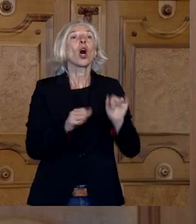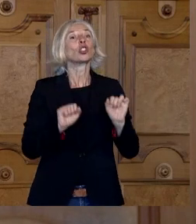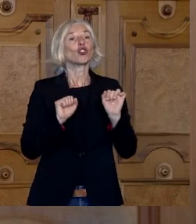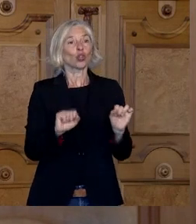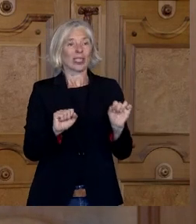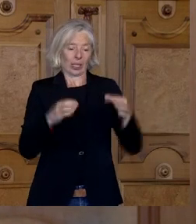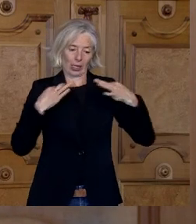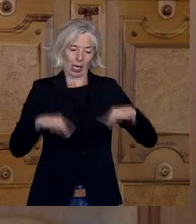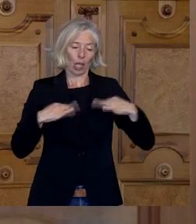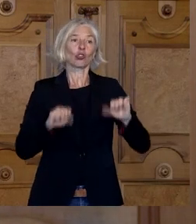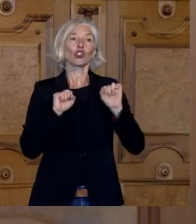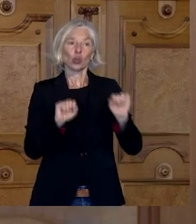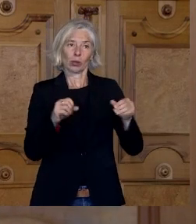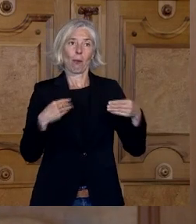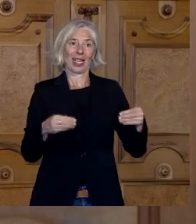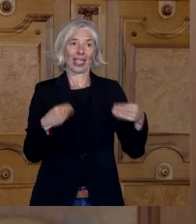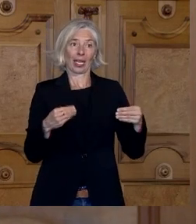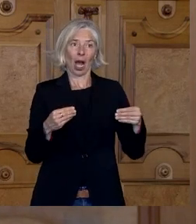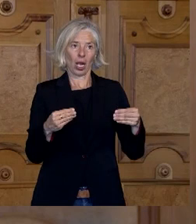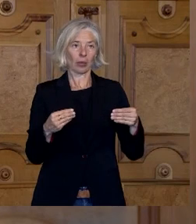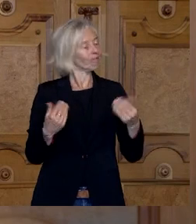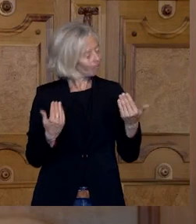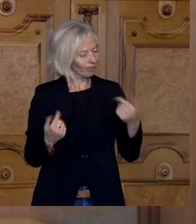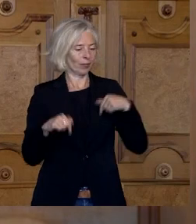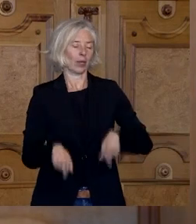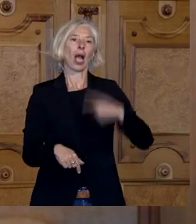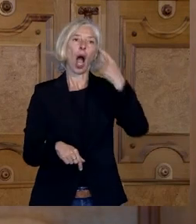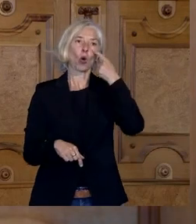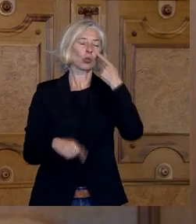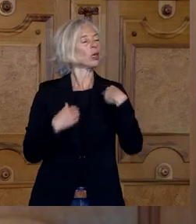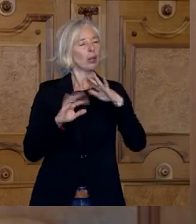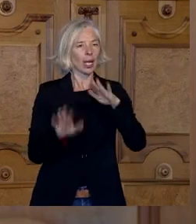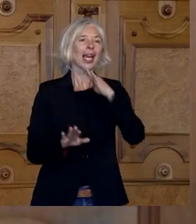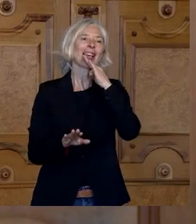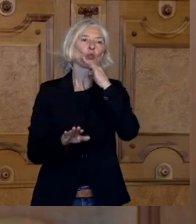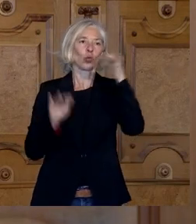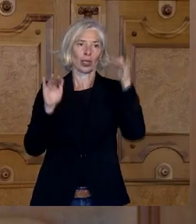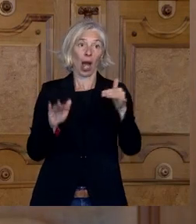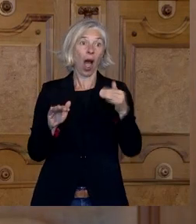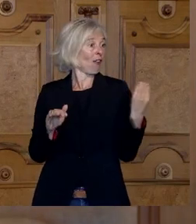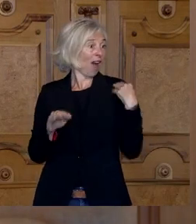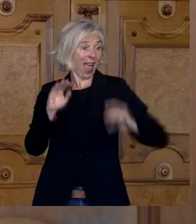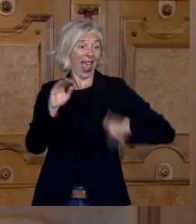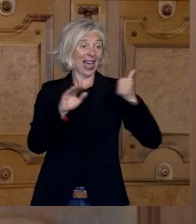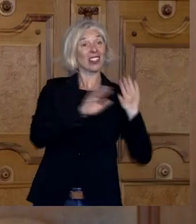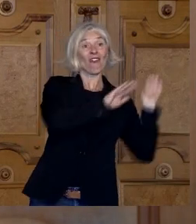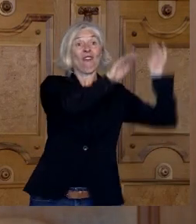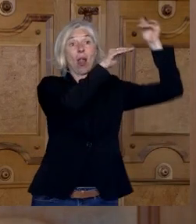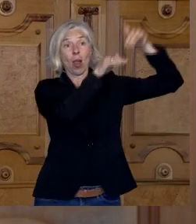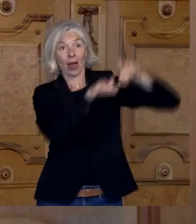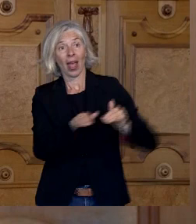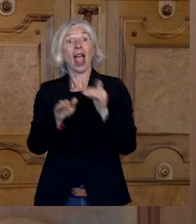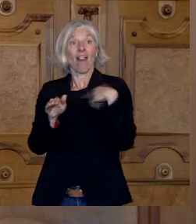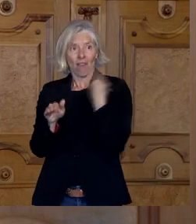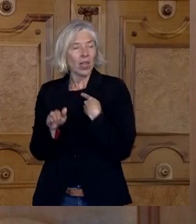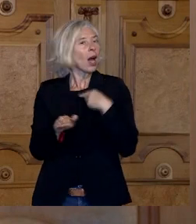haben die Zeit, die jetzt auch in der ersten Welle zur Verfügung stand, die jetzt auch zum langsamen Abschwellen der ersten Welle führt, genutzt, um